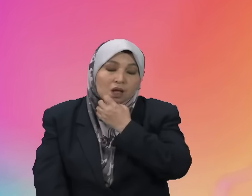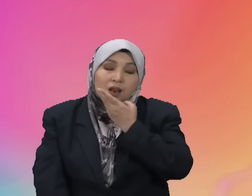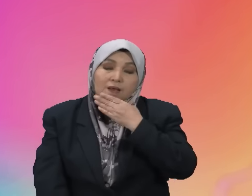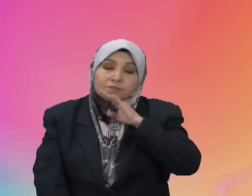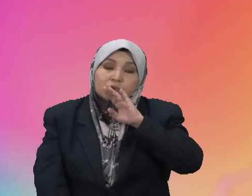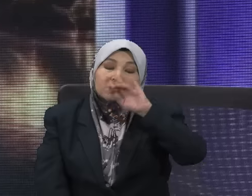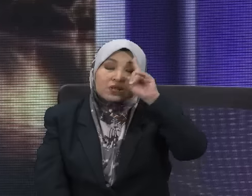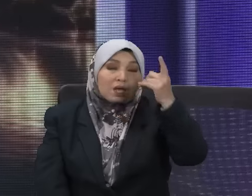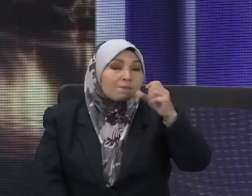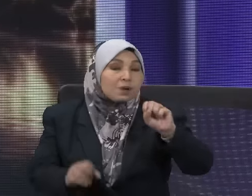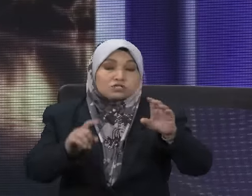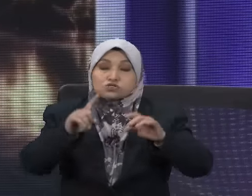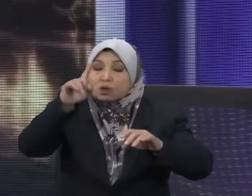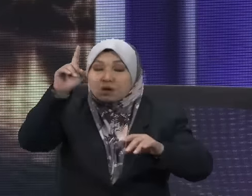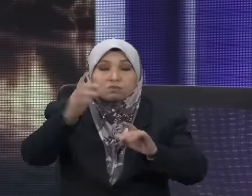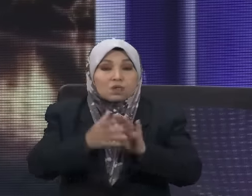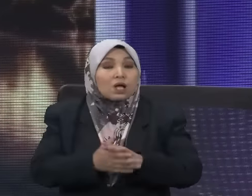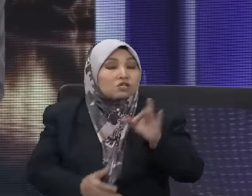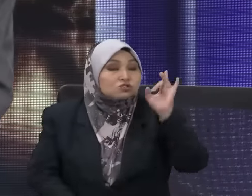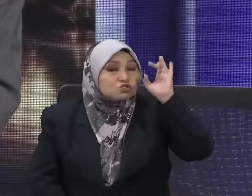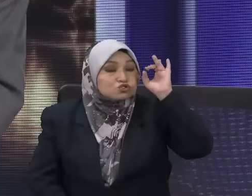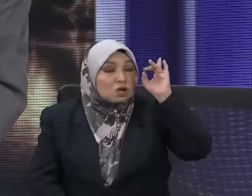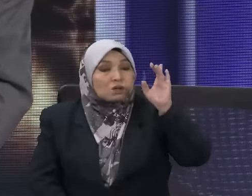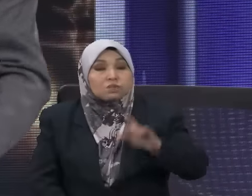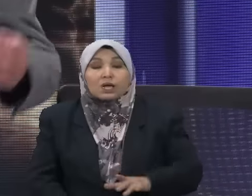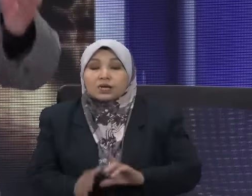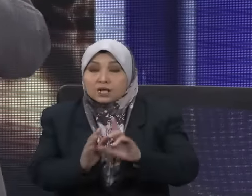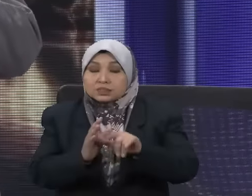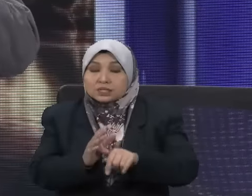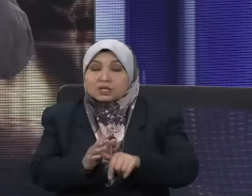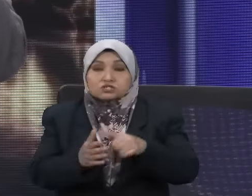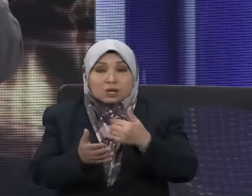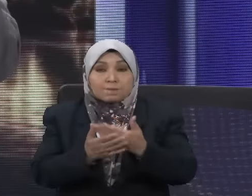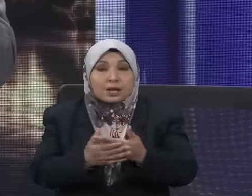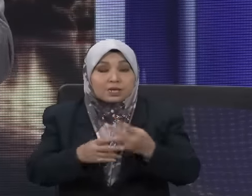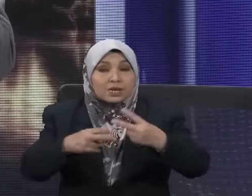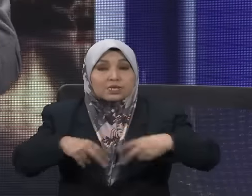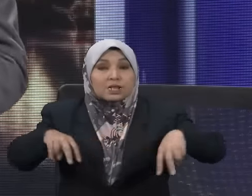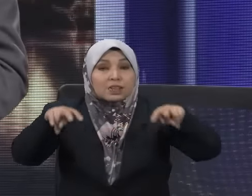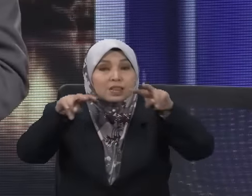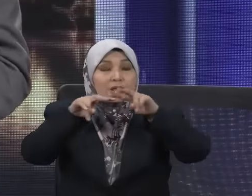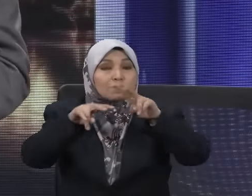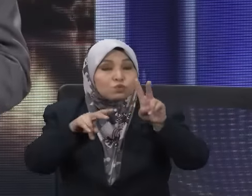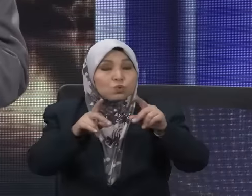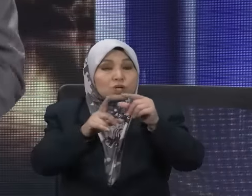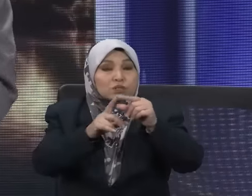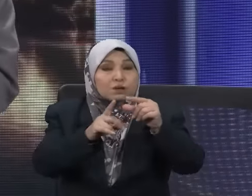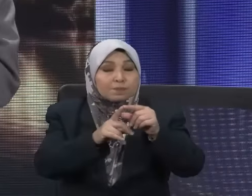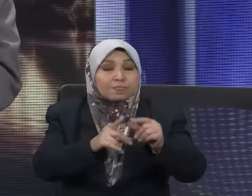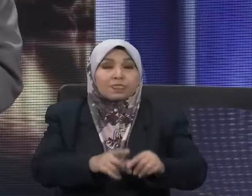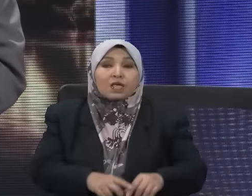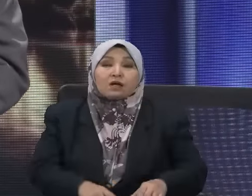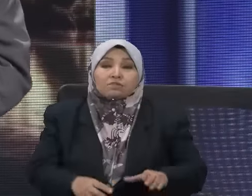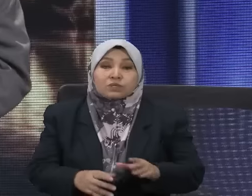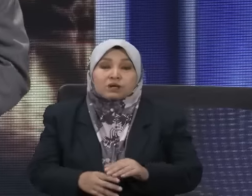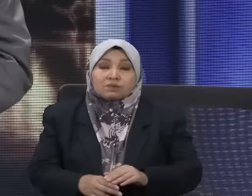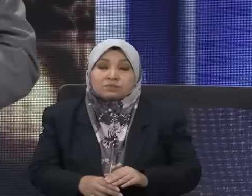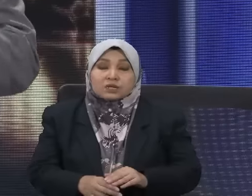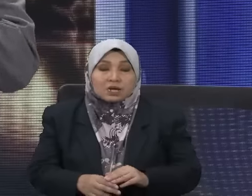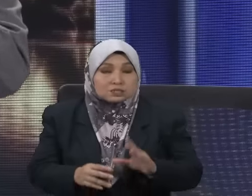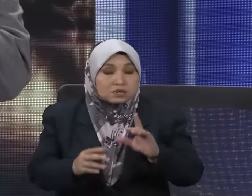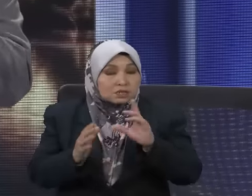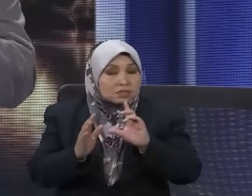Alhamdulillah, masya-Allah tabarakallah. Insya-Allah nanti kan sampai dekat nilai dua kalimah. Dua kalimah.